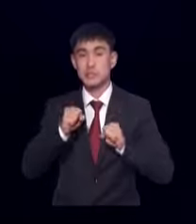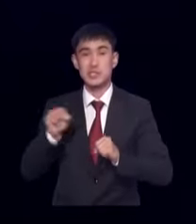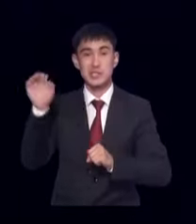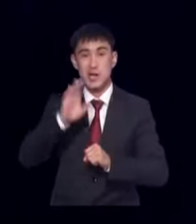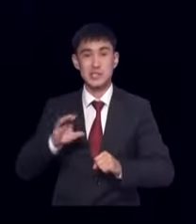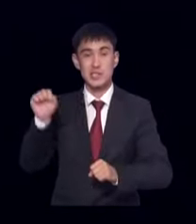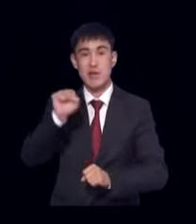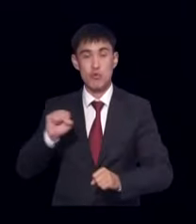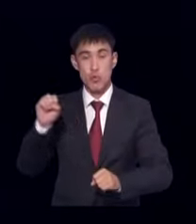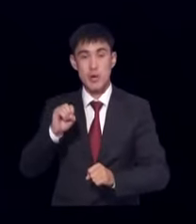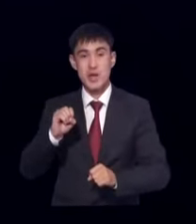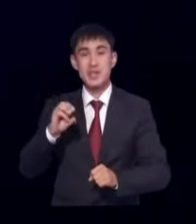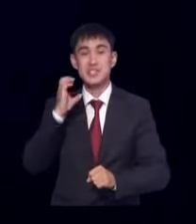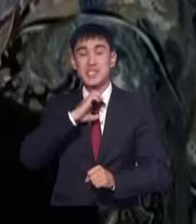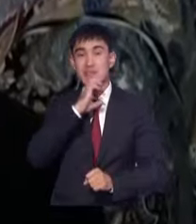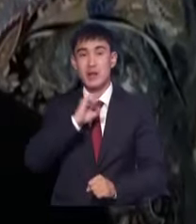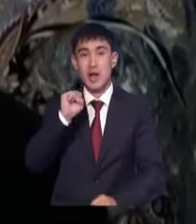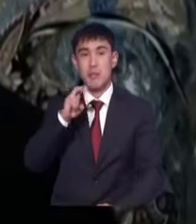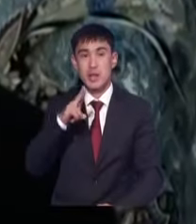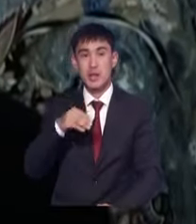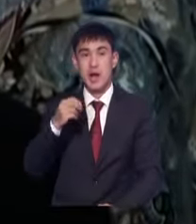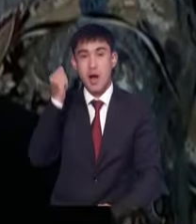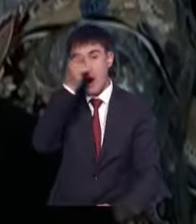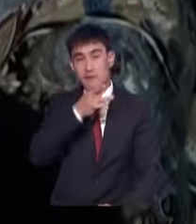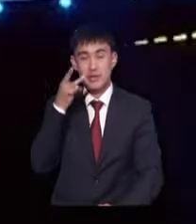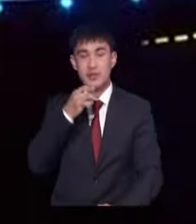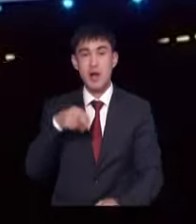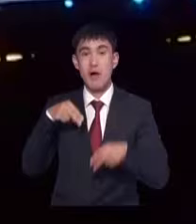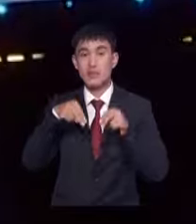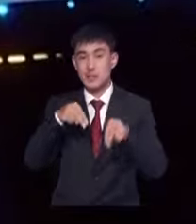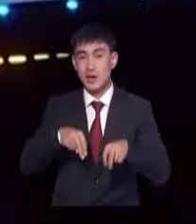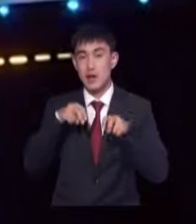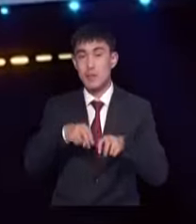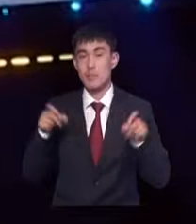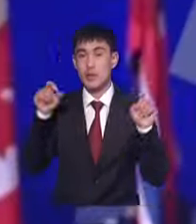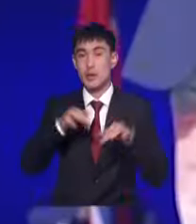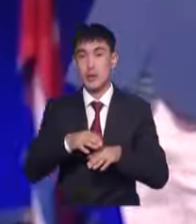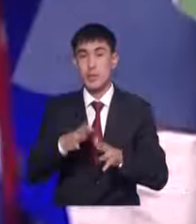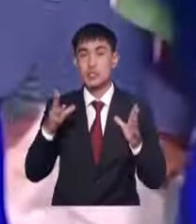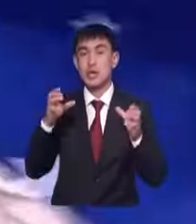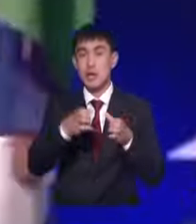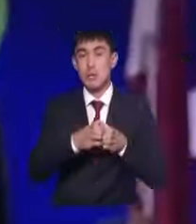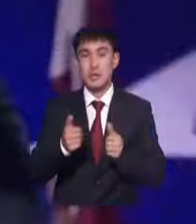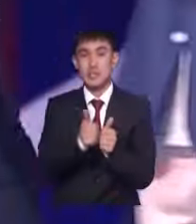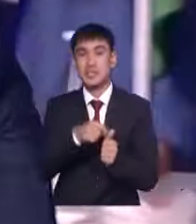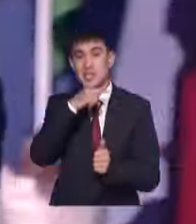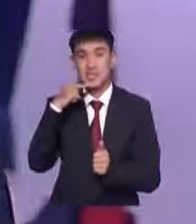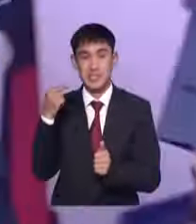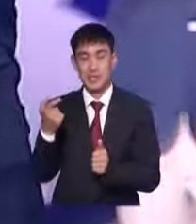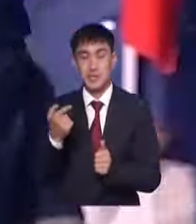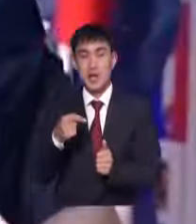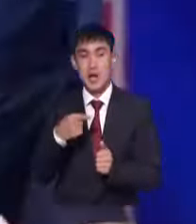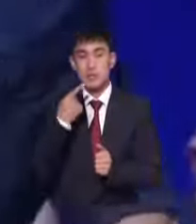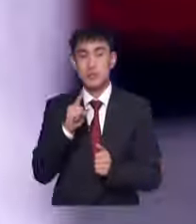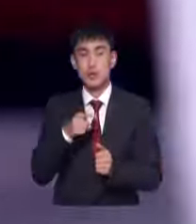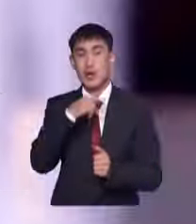Азии, Европы, Северной и Южной Америки, Африки и Австралии. Самую большую команду представляют наши соседи – россияне. Стоит